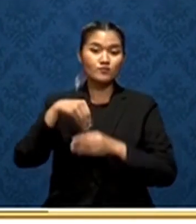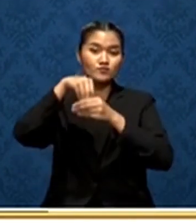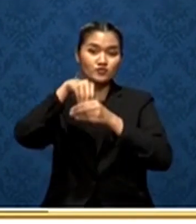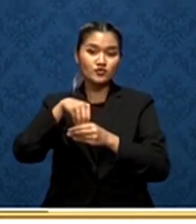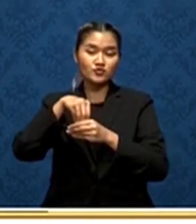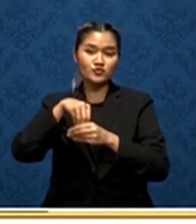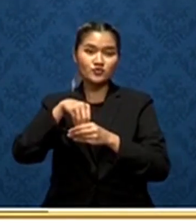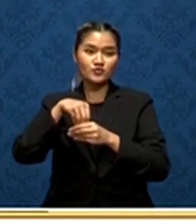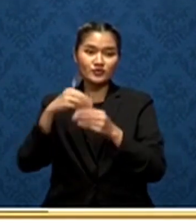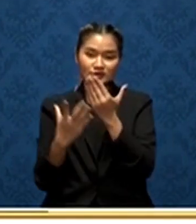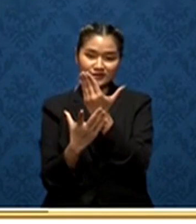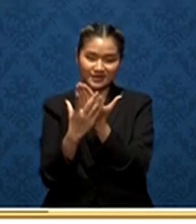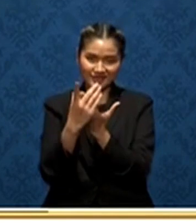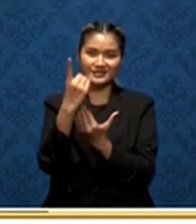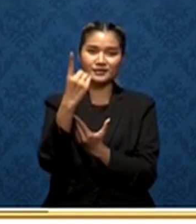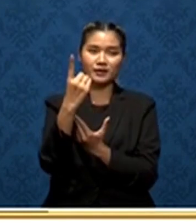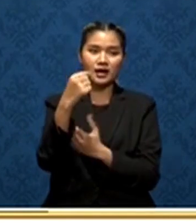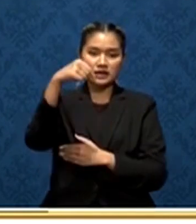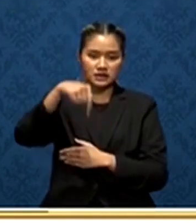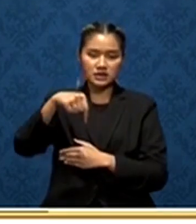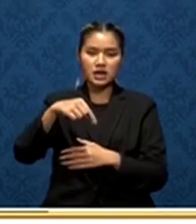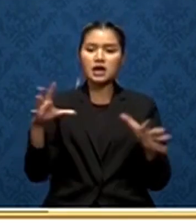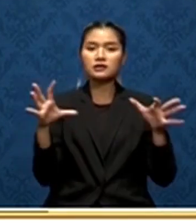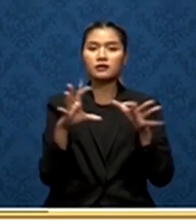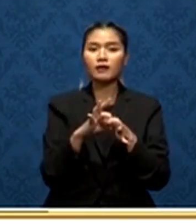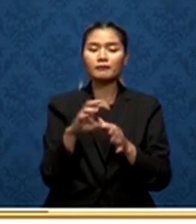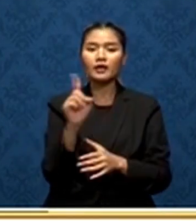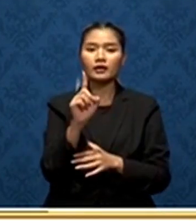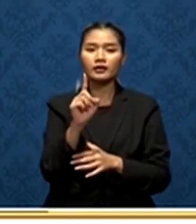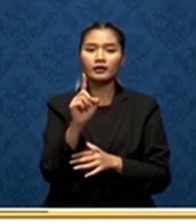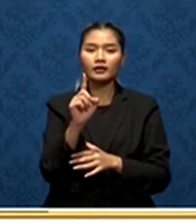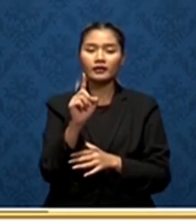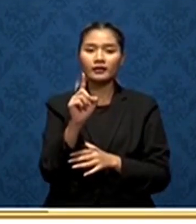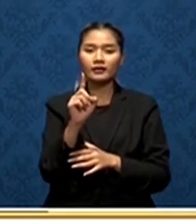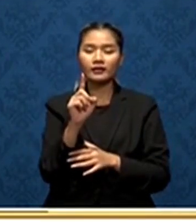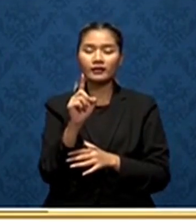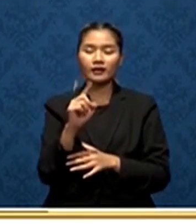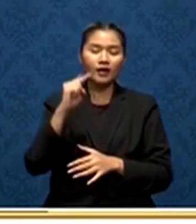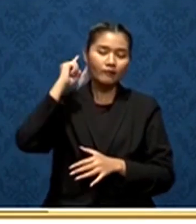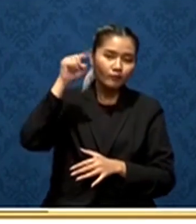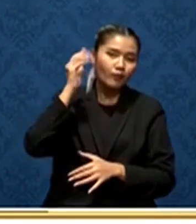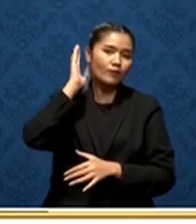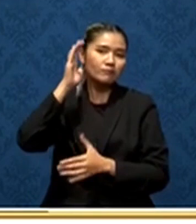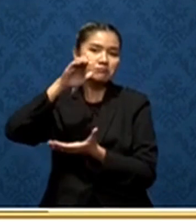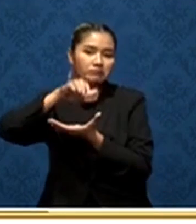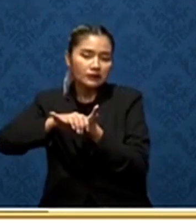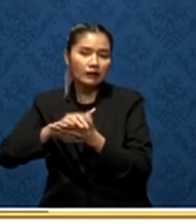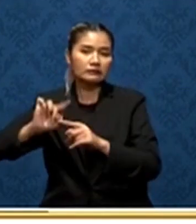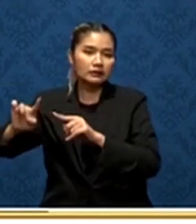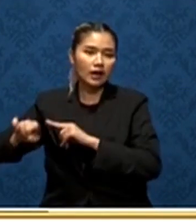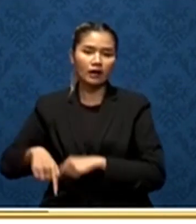เนี่ยผมเป็นคนที่ไม่ชอบเรื่องสภาผัวเมียท่านจำได้ใช่ไหมครับรู้สึกจะเป็นคุณเอกราชเป็นคน